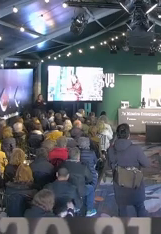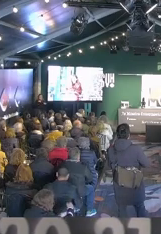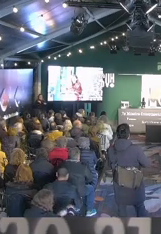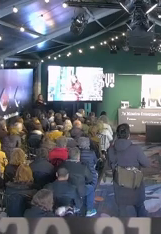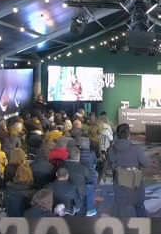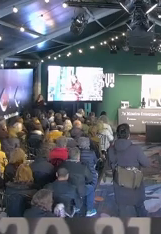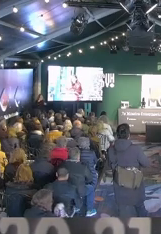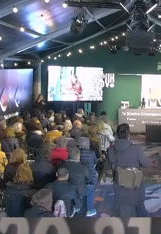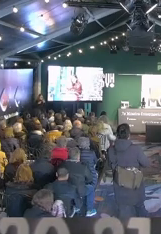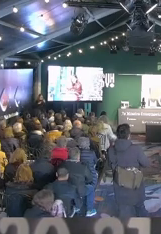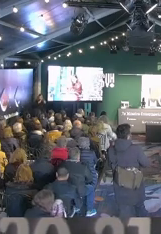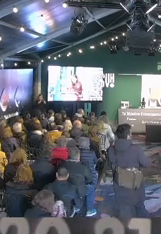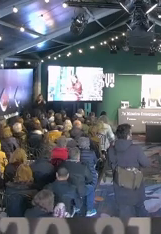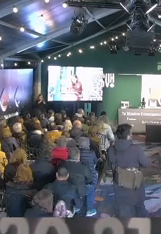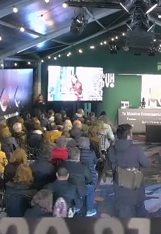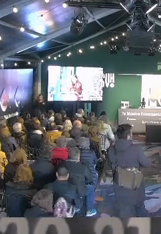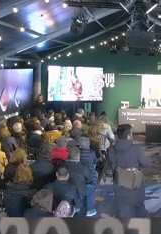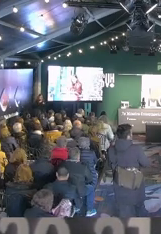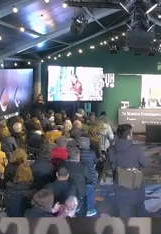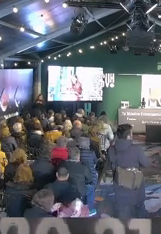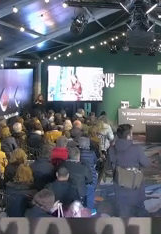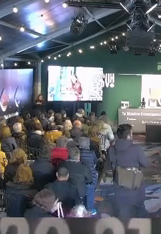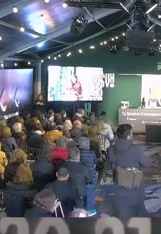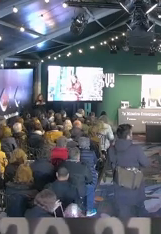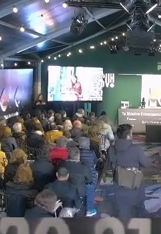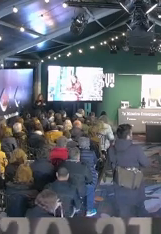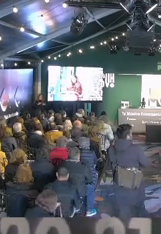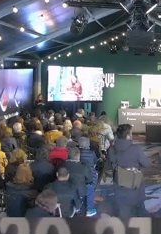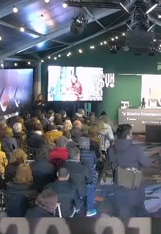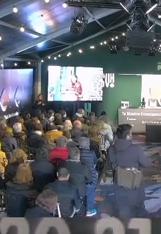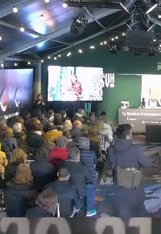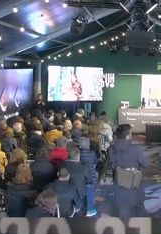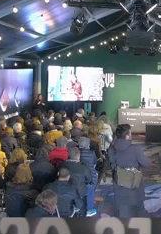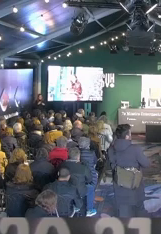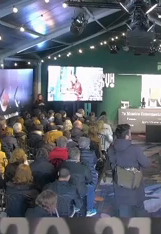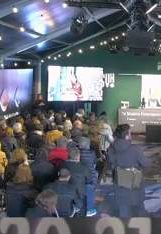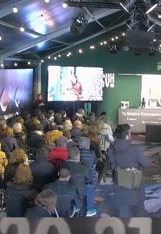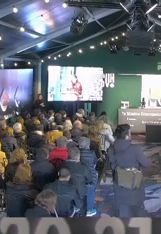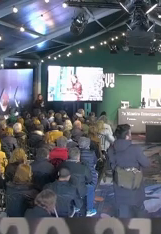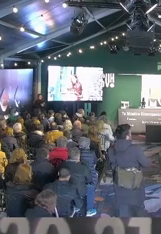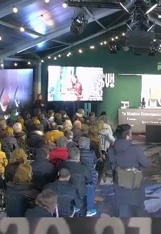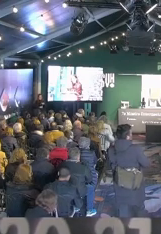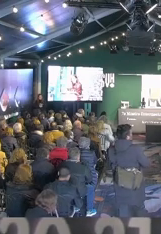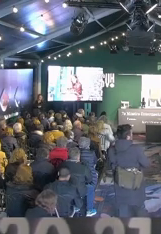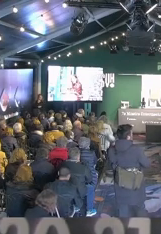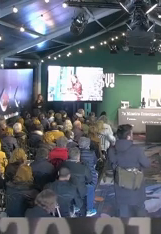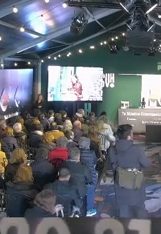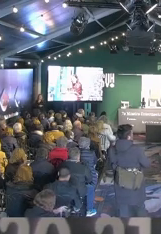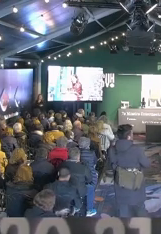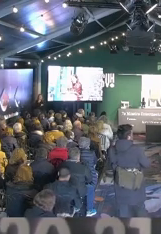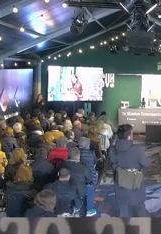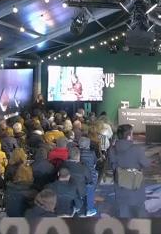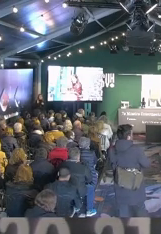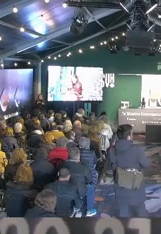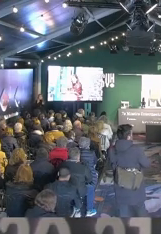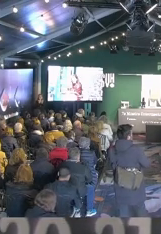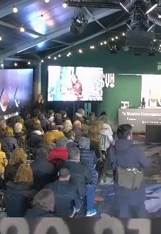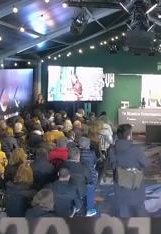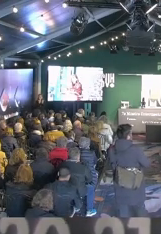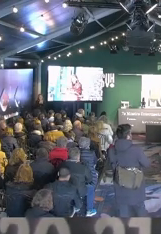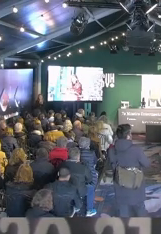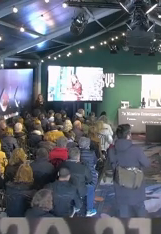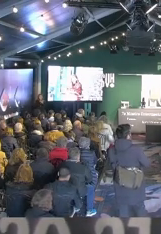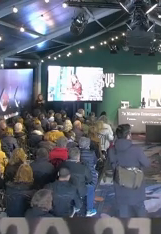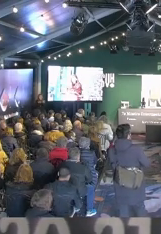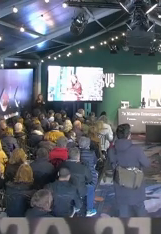productes més saludables i amb un alt valor nutricional. Ha estat format a la Chocolate Academy de Barcelona i també ha